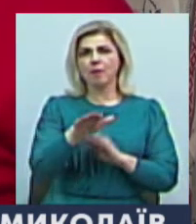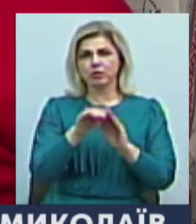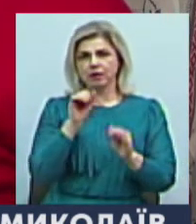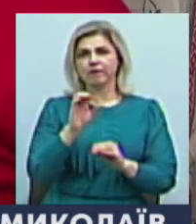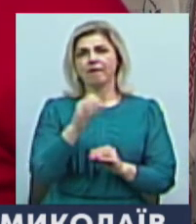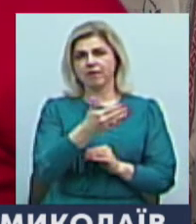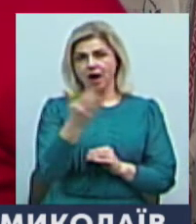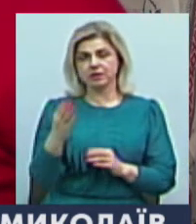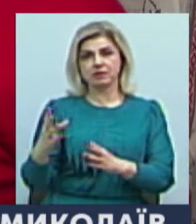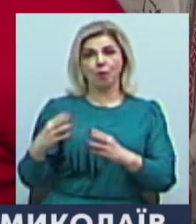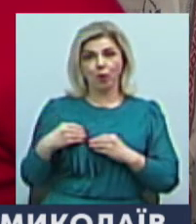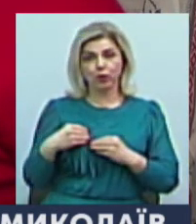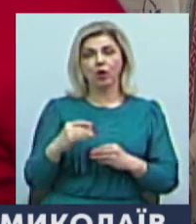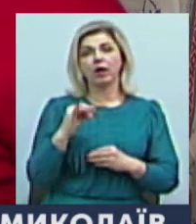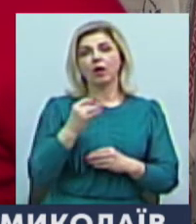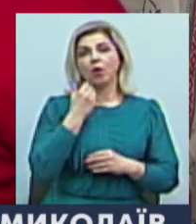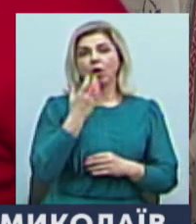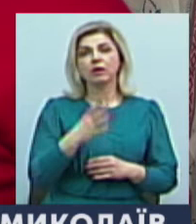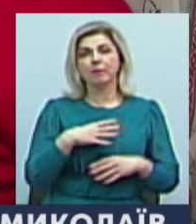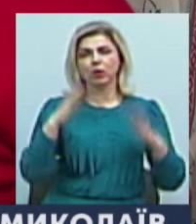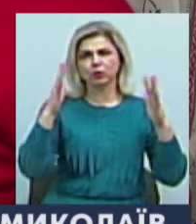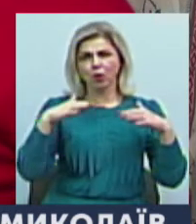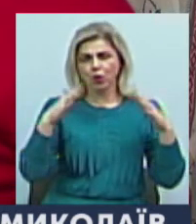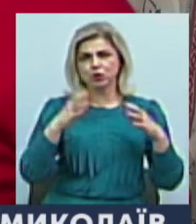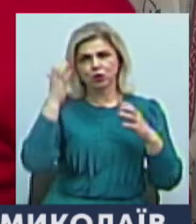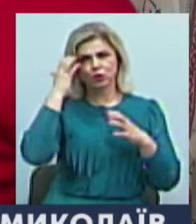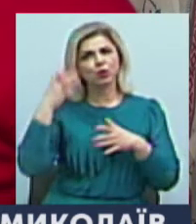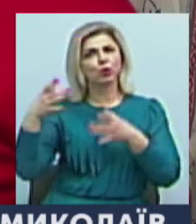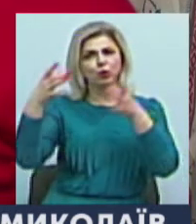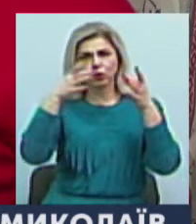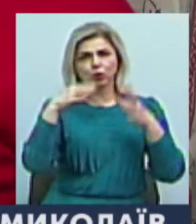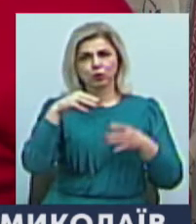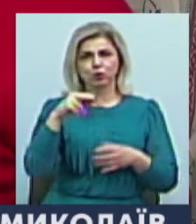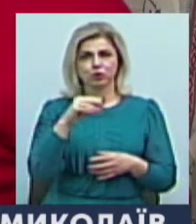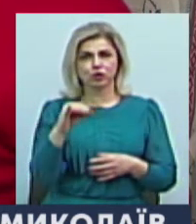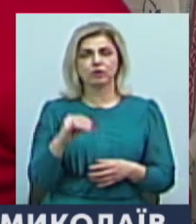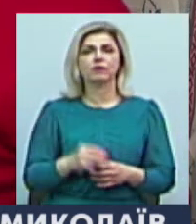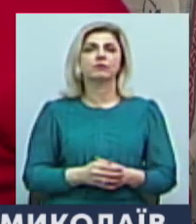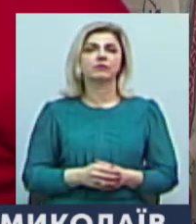собою. І коли був дощ, тучі, от,